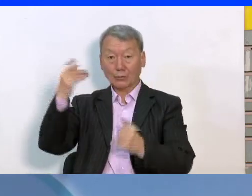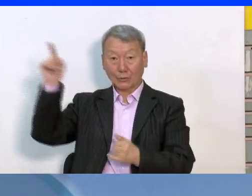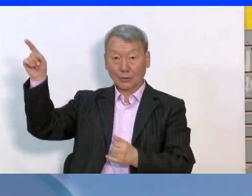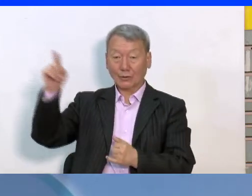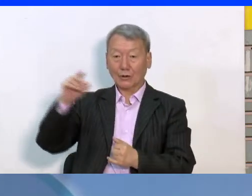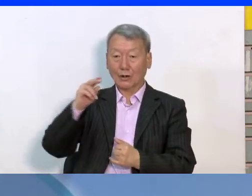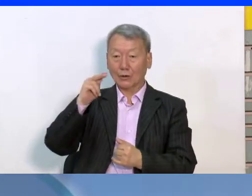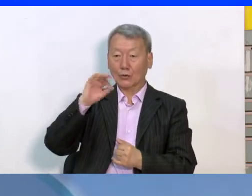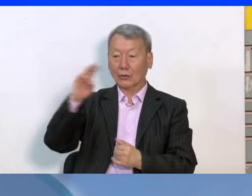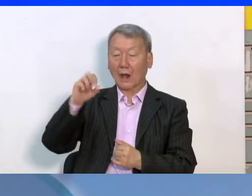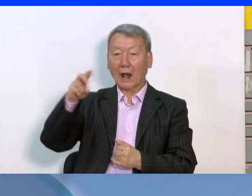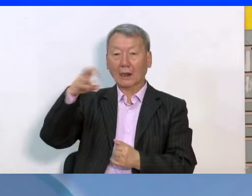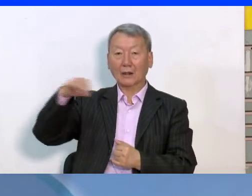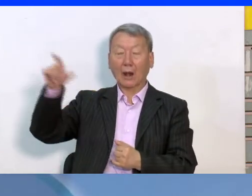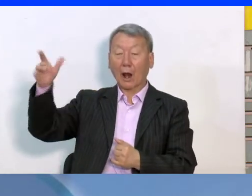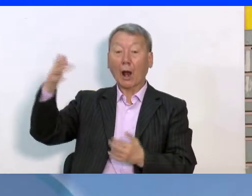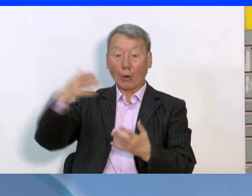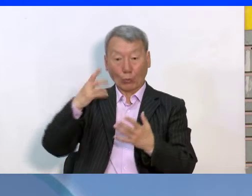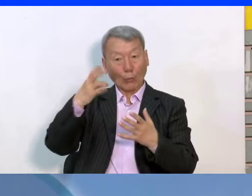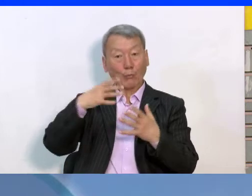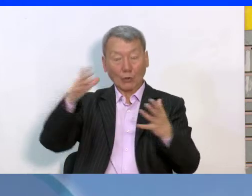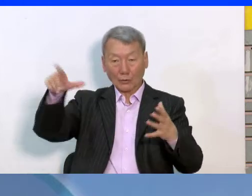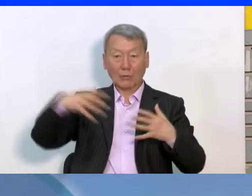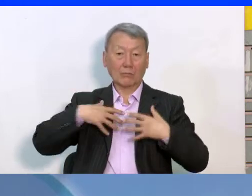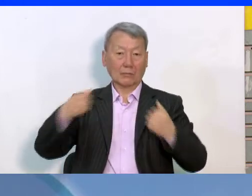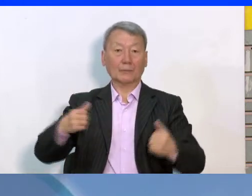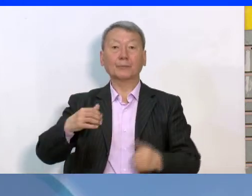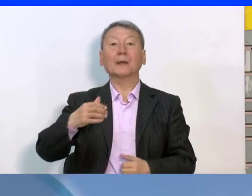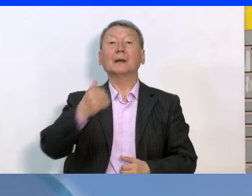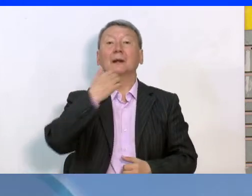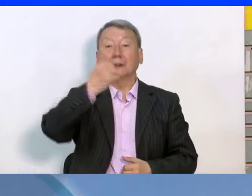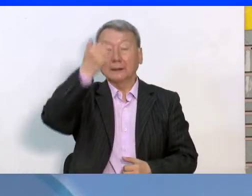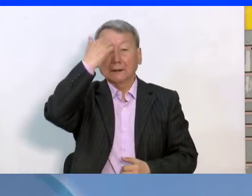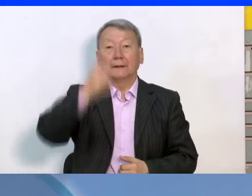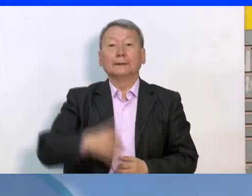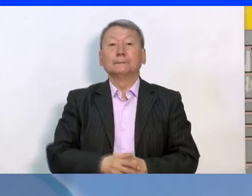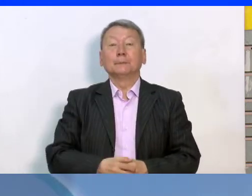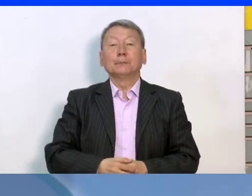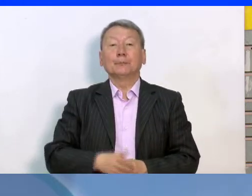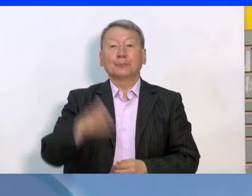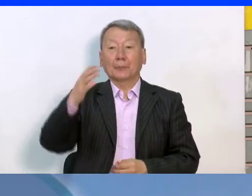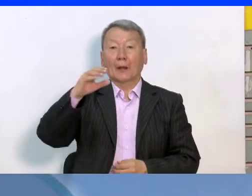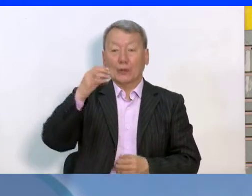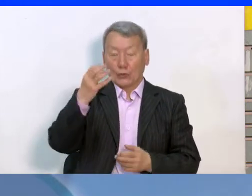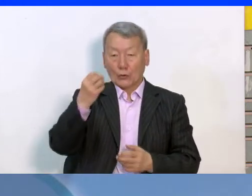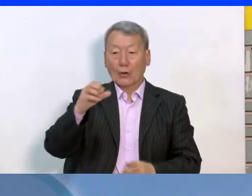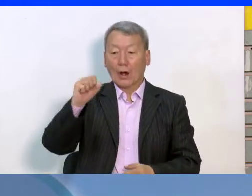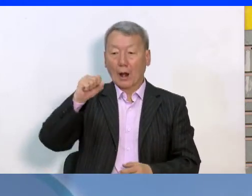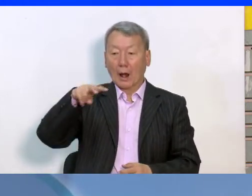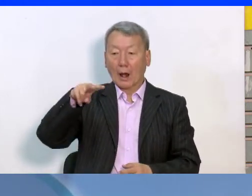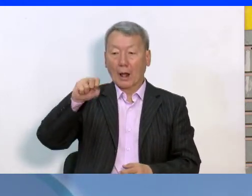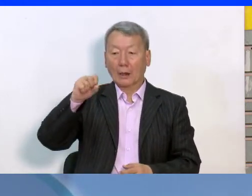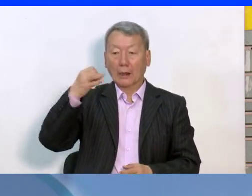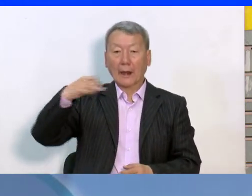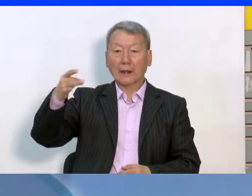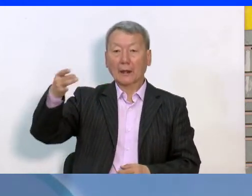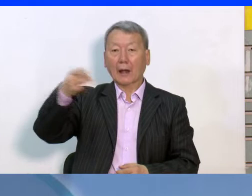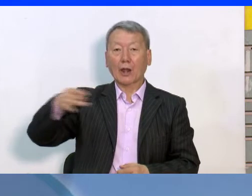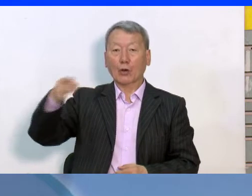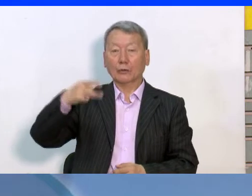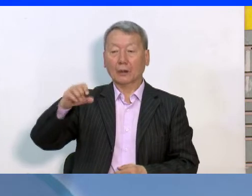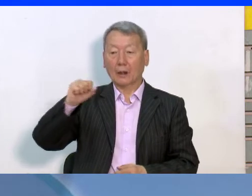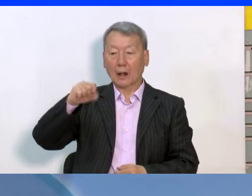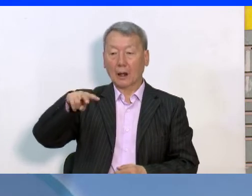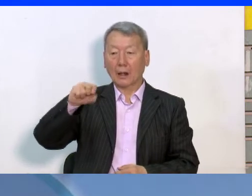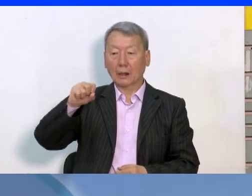алардын көбү айыгып чыккан. Рахмат. Анан бул Алай районундагы памирлик кыргыздар боюнча